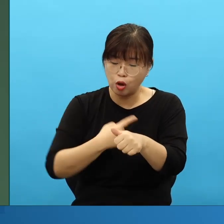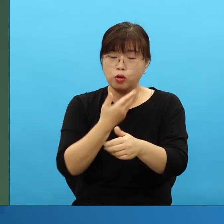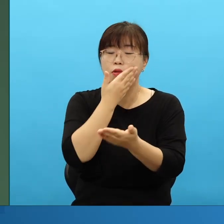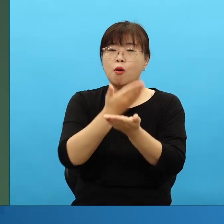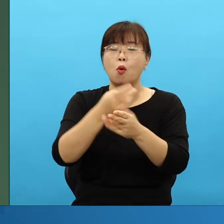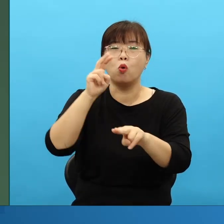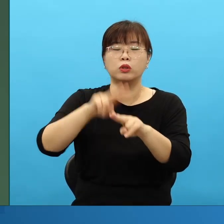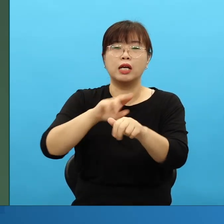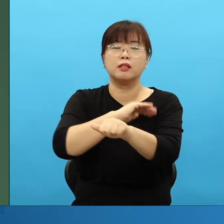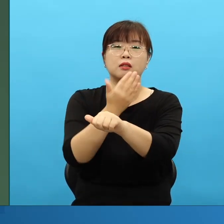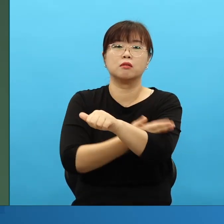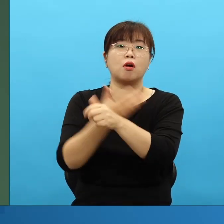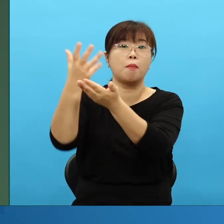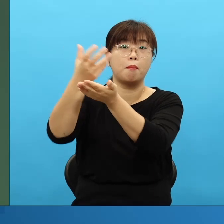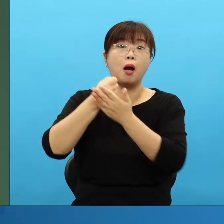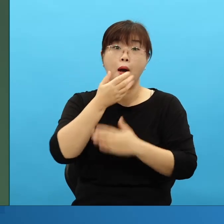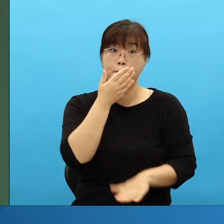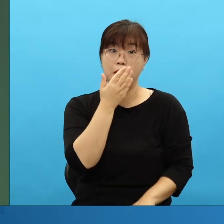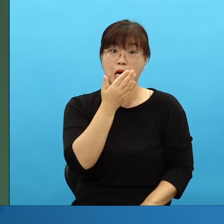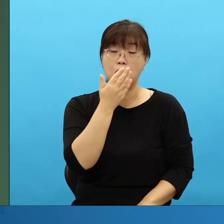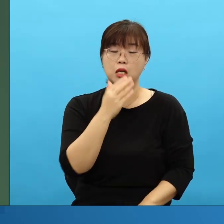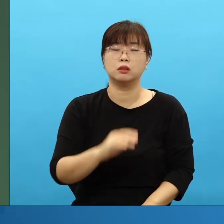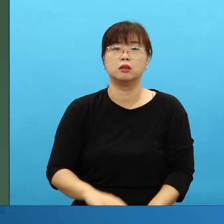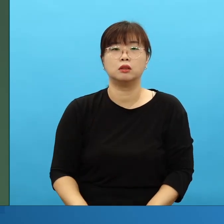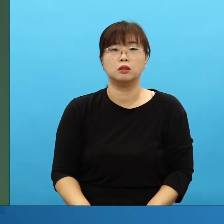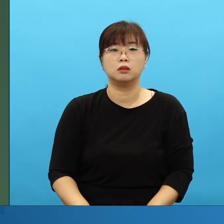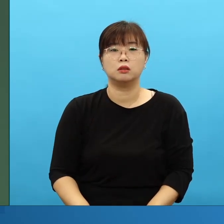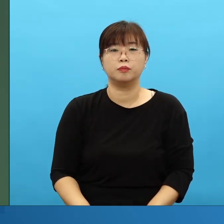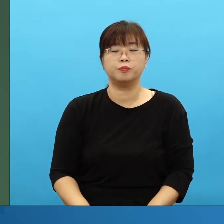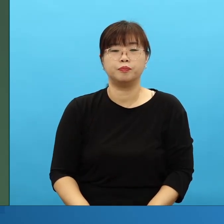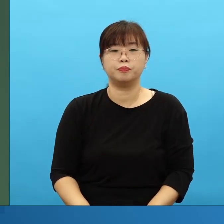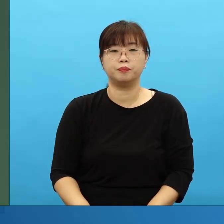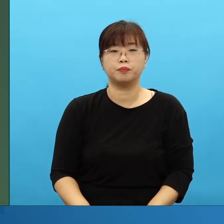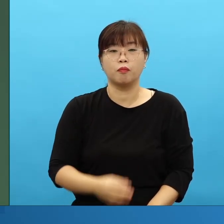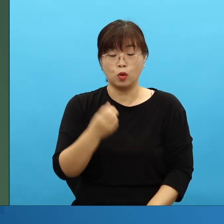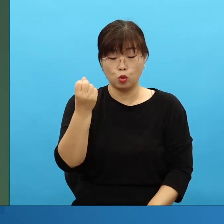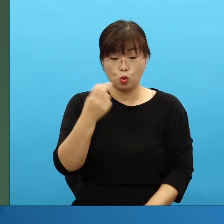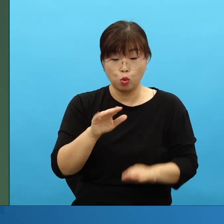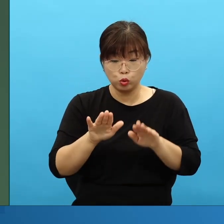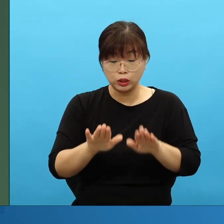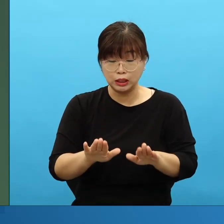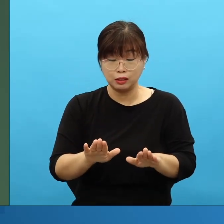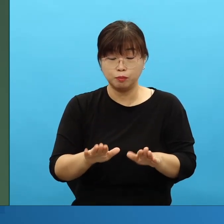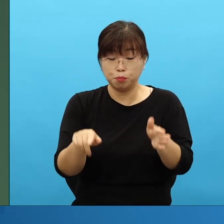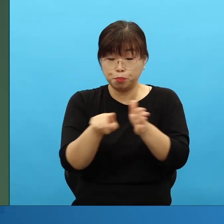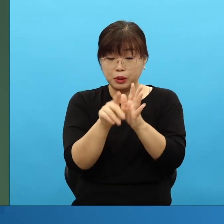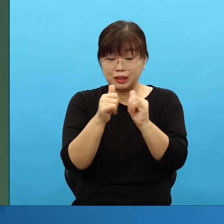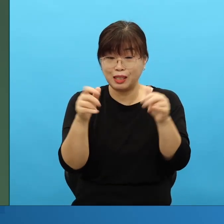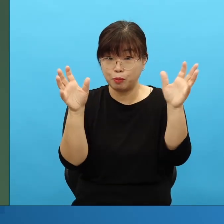throne comes to rest upon you. 또 우러올려 모였습니다. And now here we are gathered together.